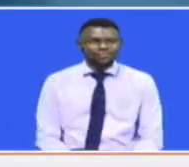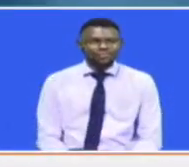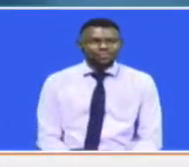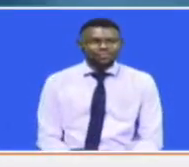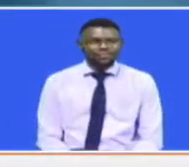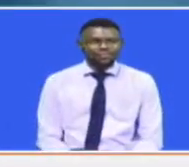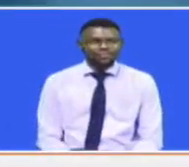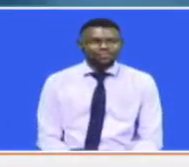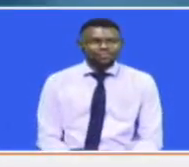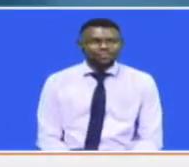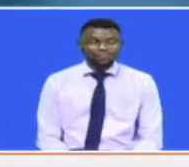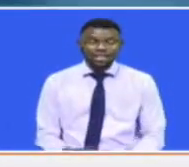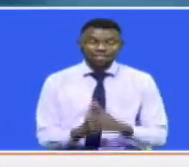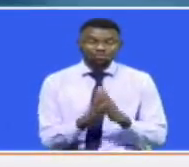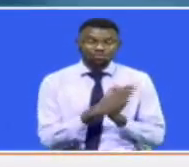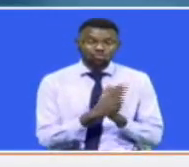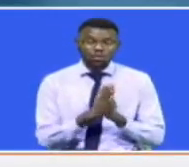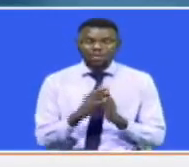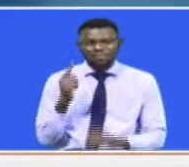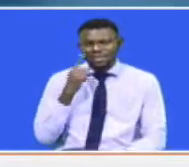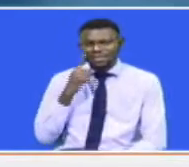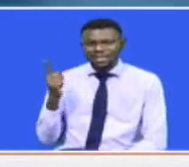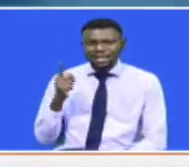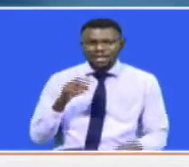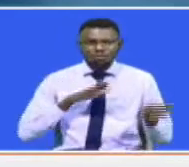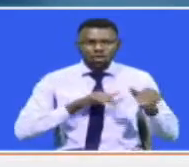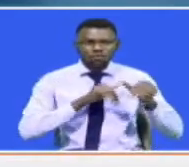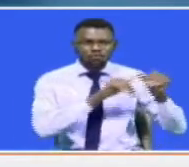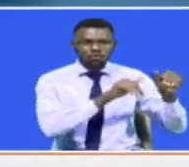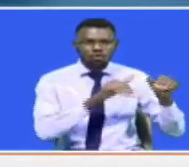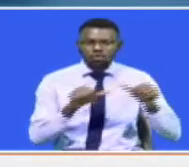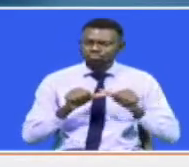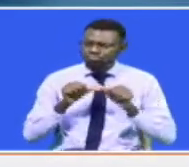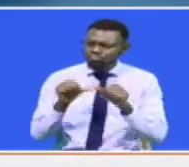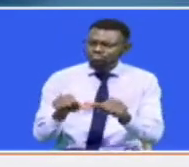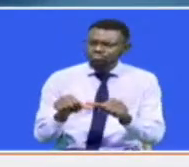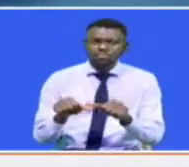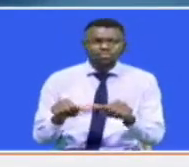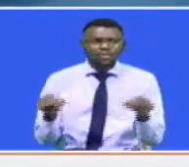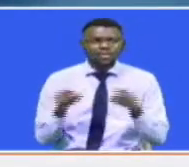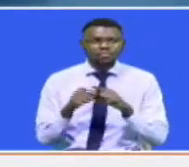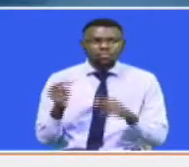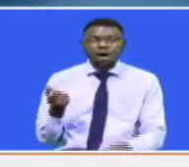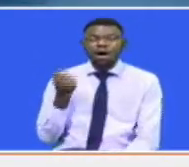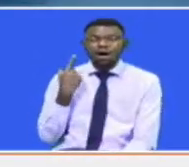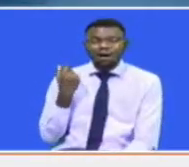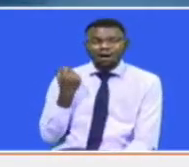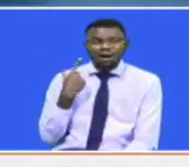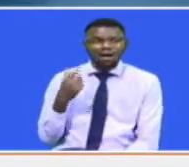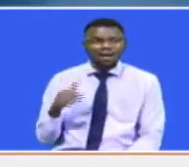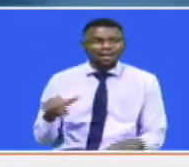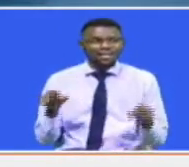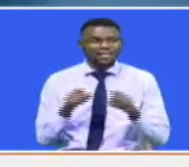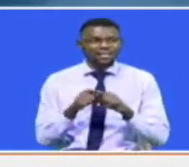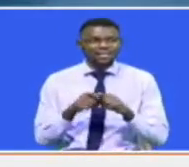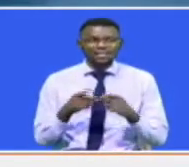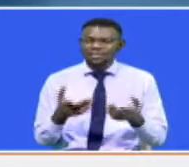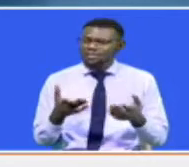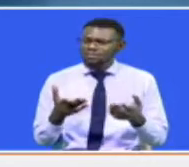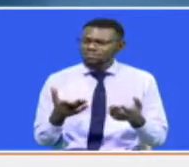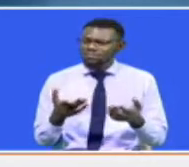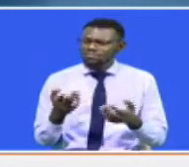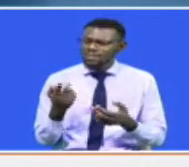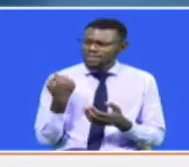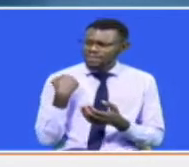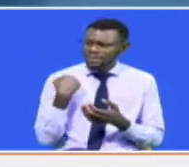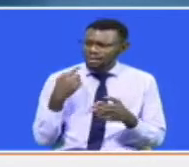Right, this is a developing story. We are still following up for you. And we understand they've also spotted fresh graves. By